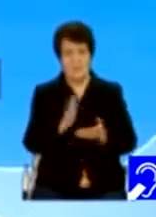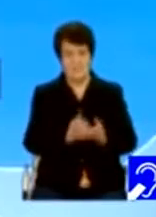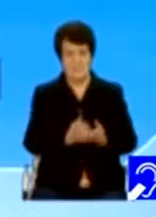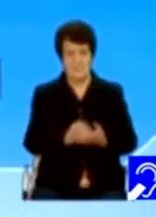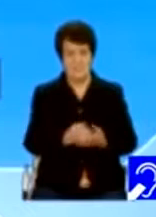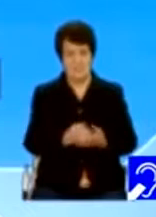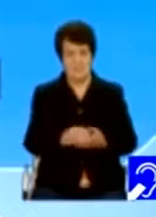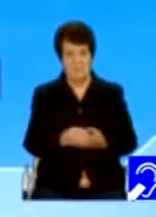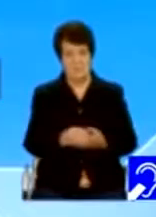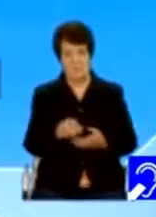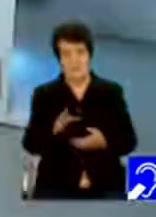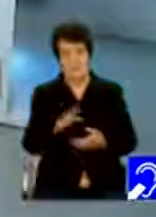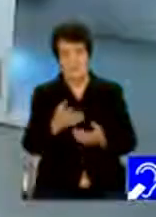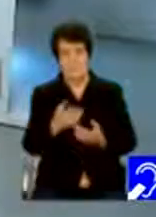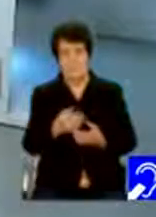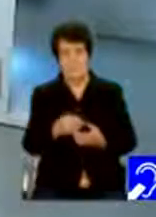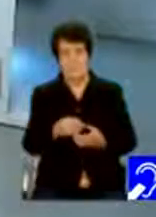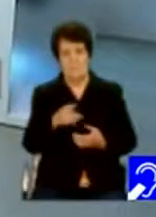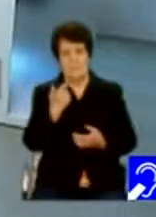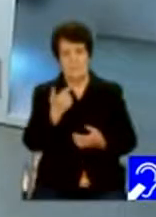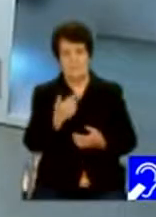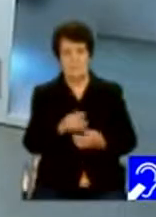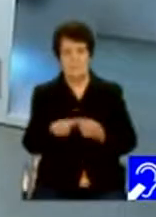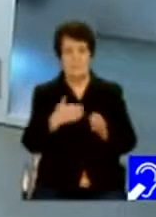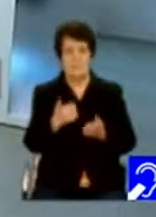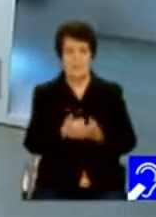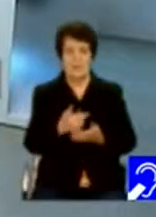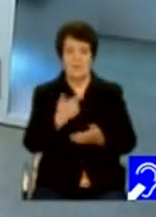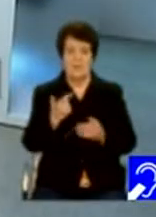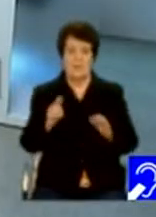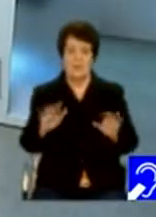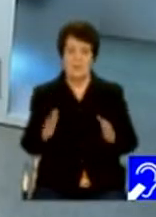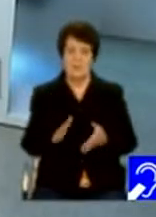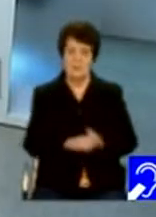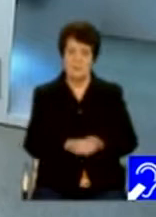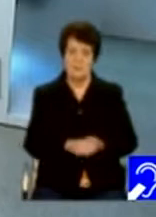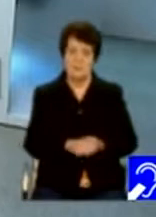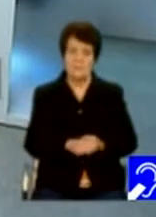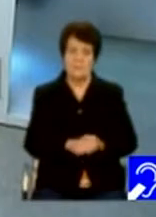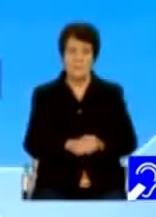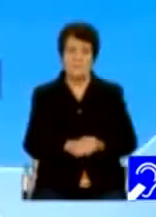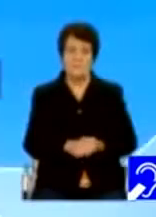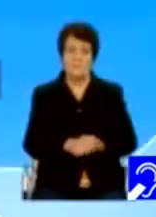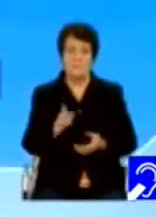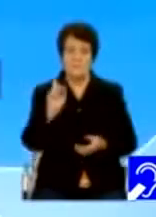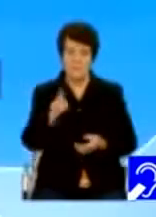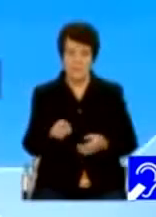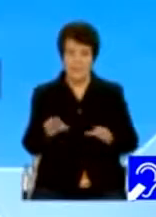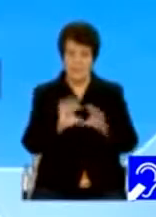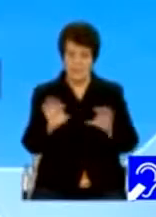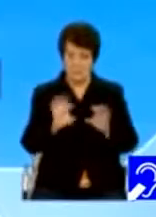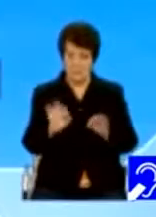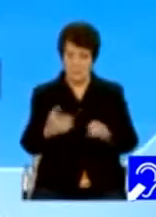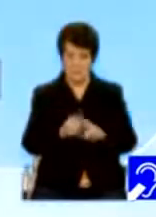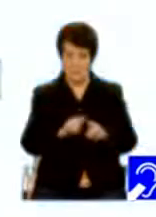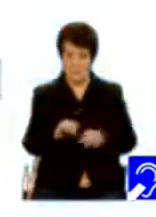din sondaje măsuite. O parte, dar nu putem extrapola și generaliza. Deci în cazul... E adevărat, dar chiar și sondajul de azi pe care am